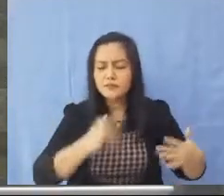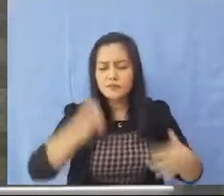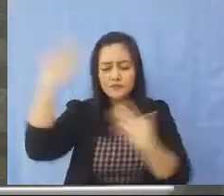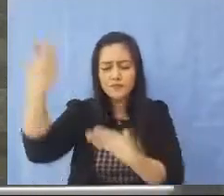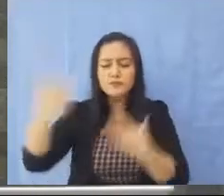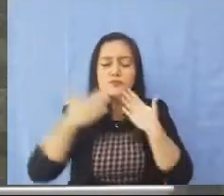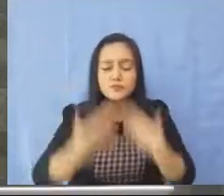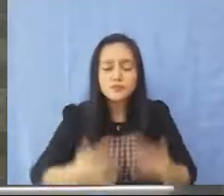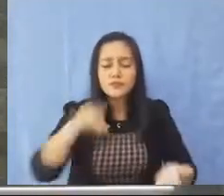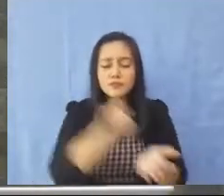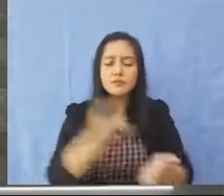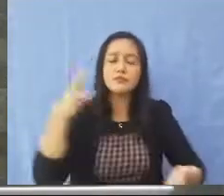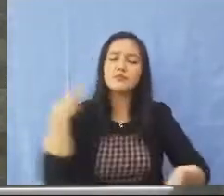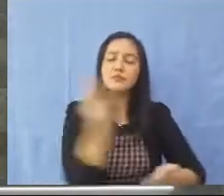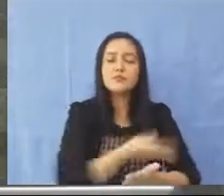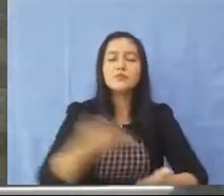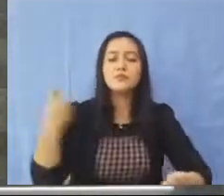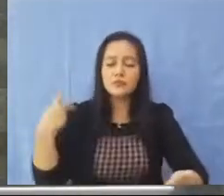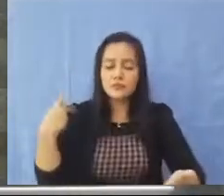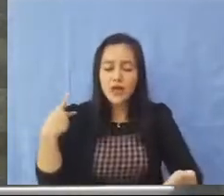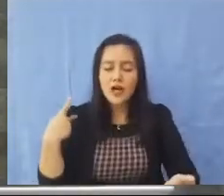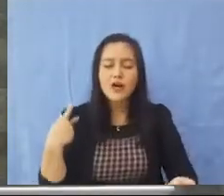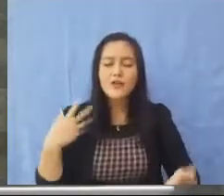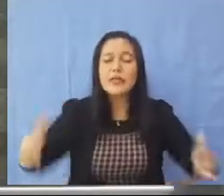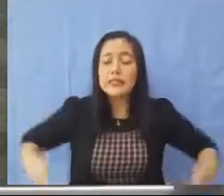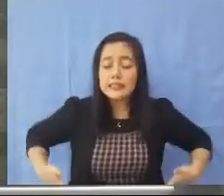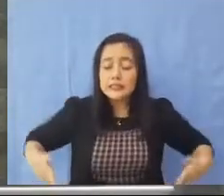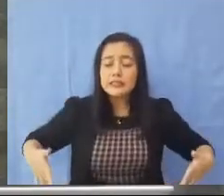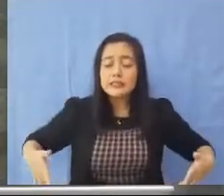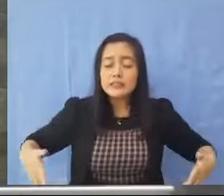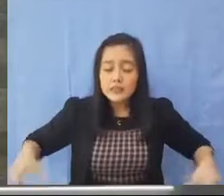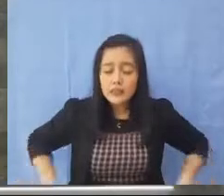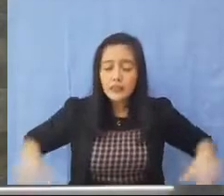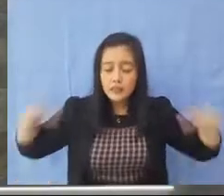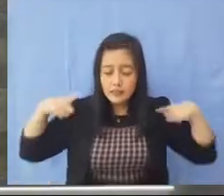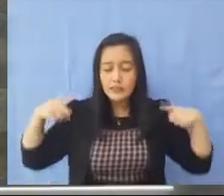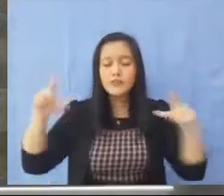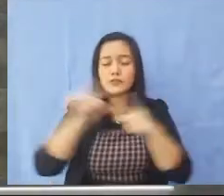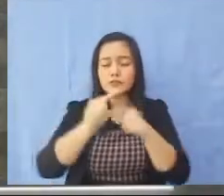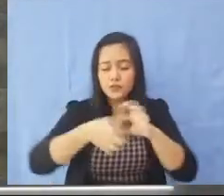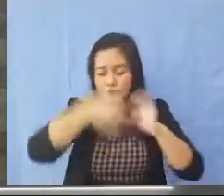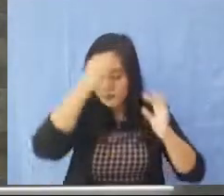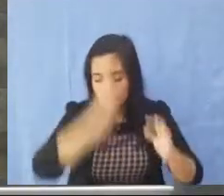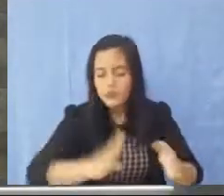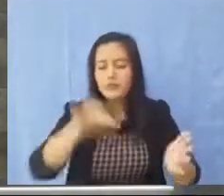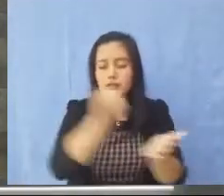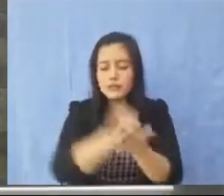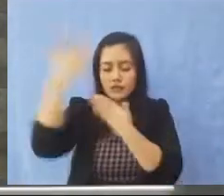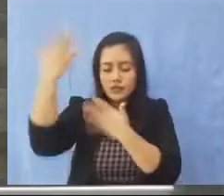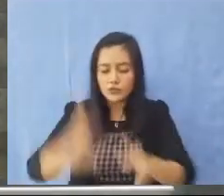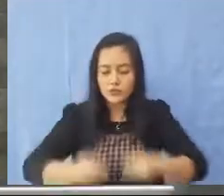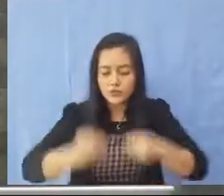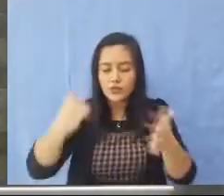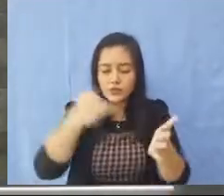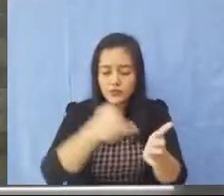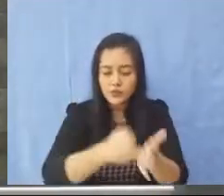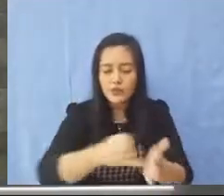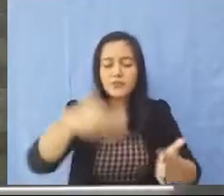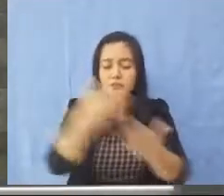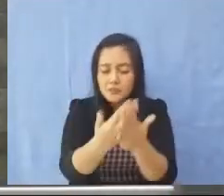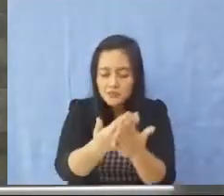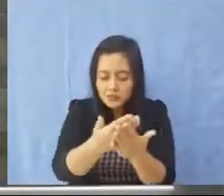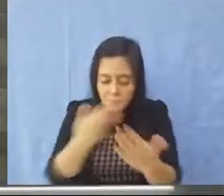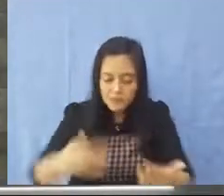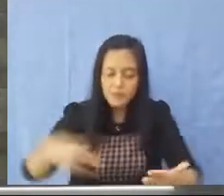na salita ng Diyos. Salamat, Panginoon, pinagkalooban niyo po ito sa amin. So, bago pa man kami mag-exist, thank you, O God, that you